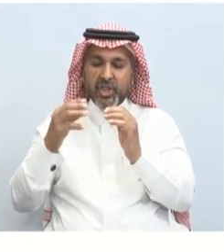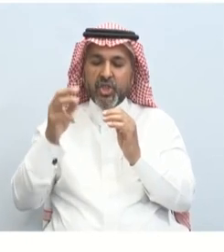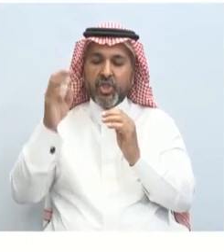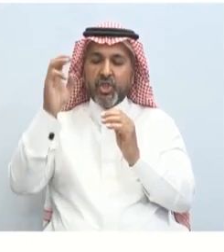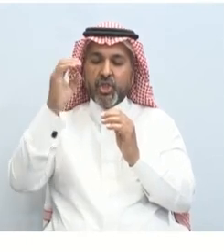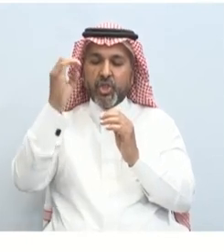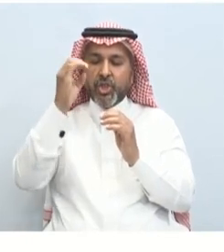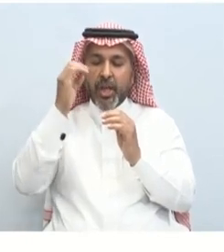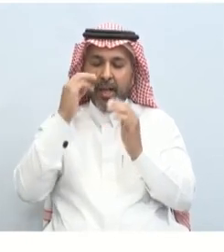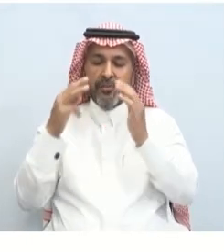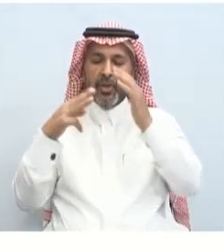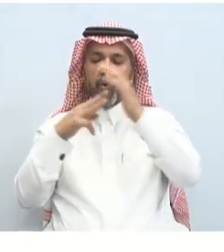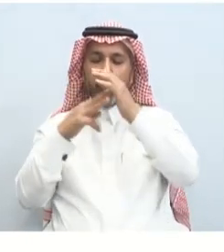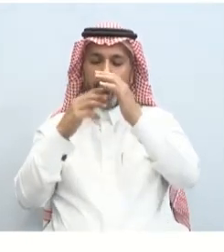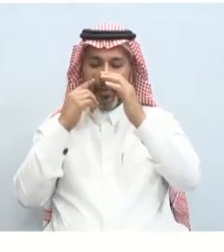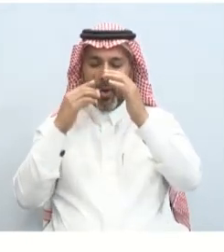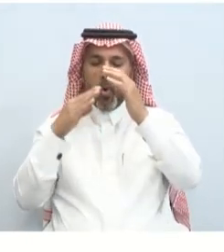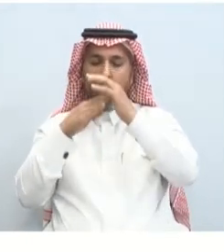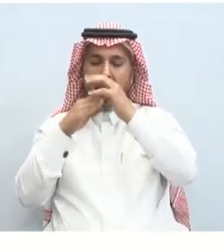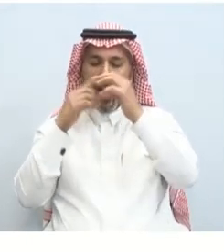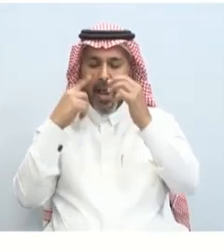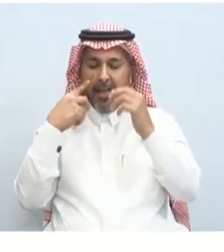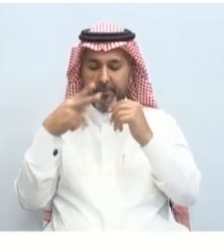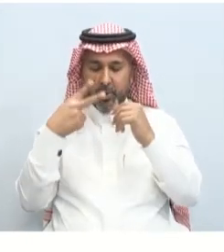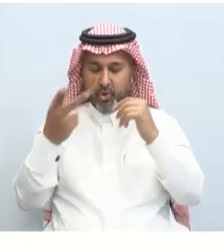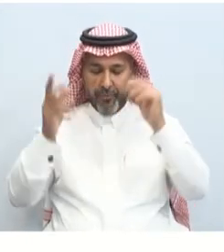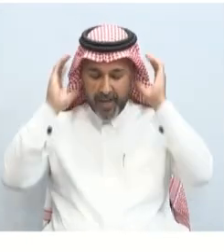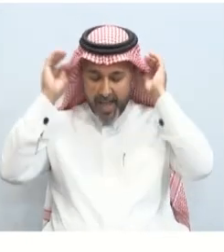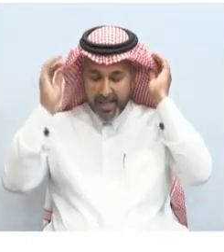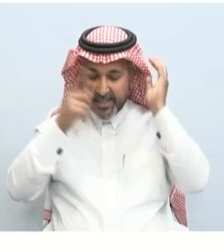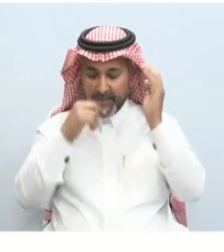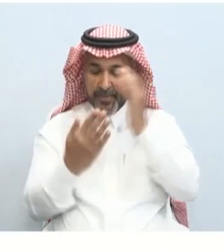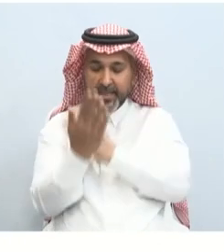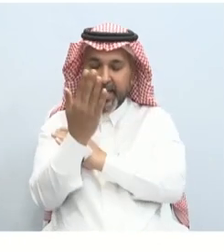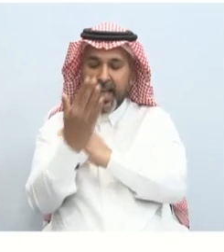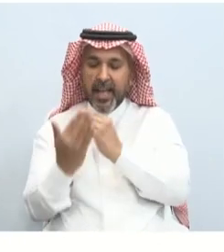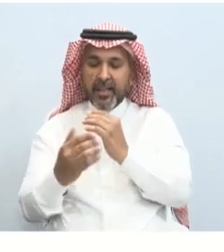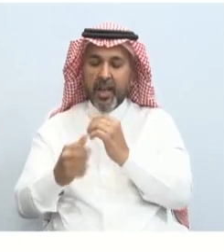فيجب ان يحصل على درجات عاليه في الشهاده الثانويه